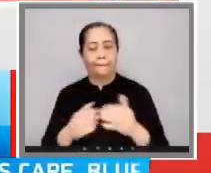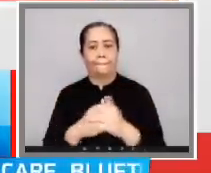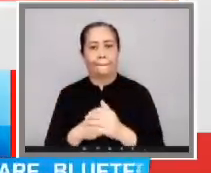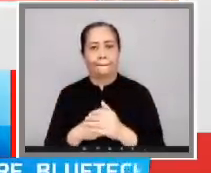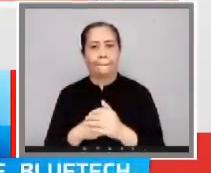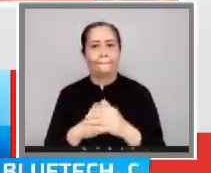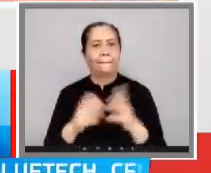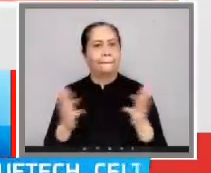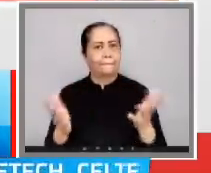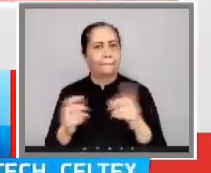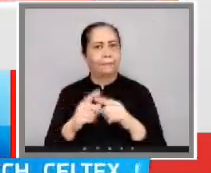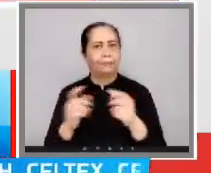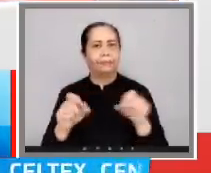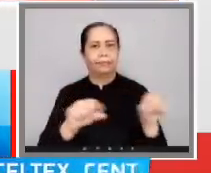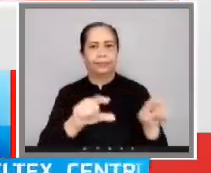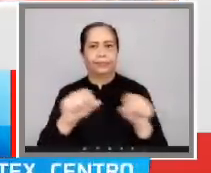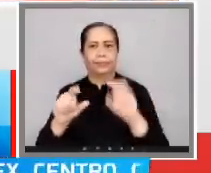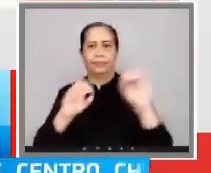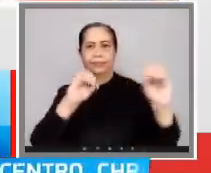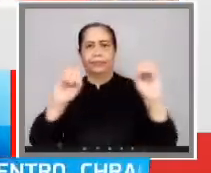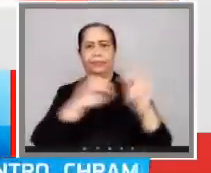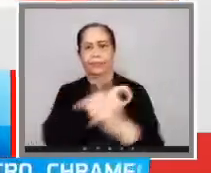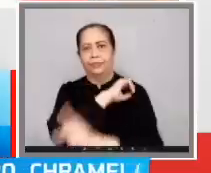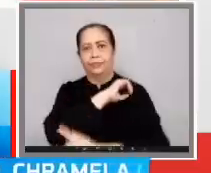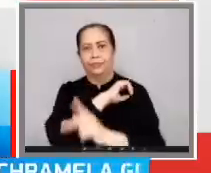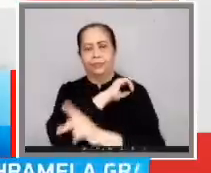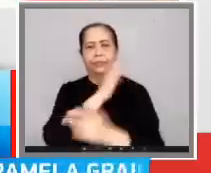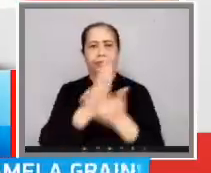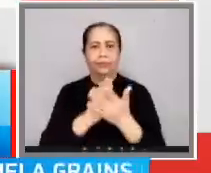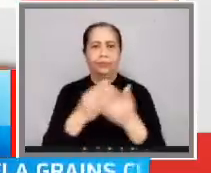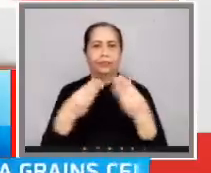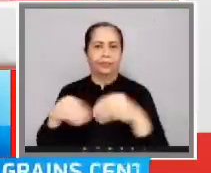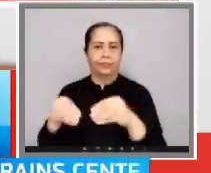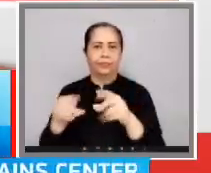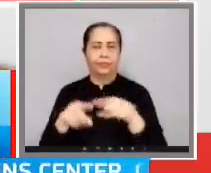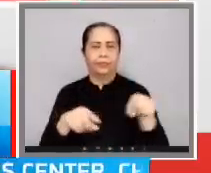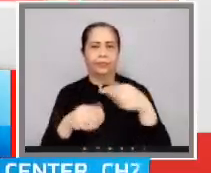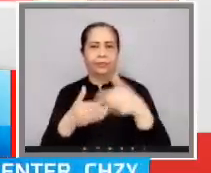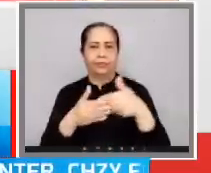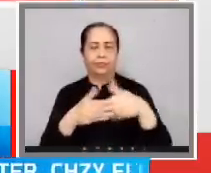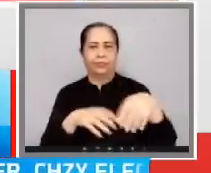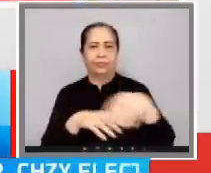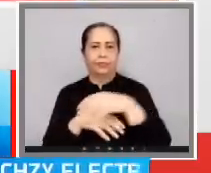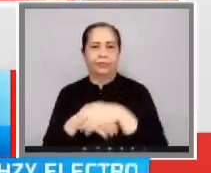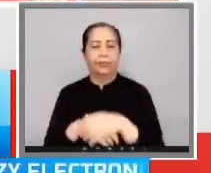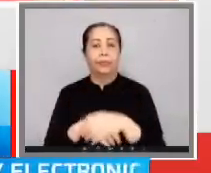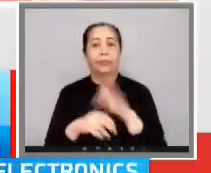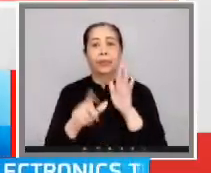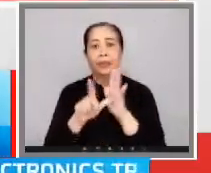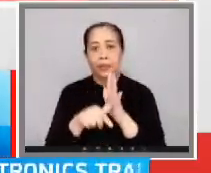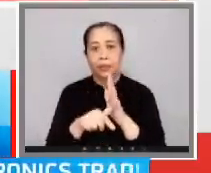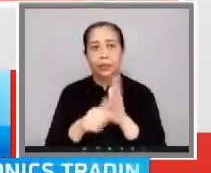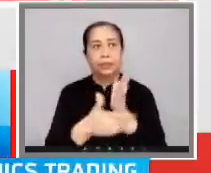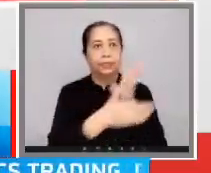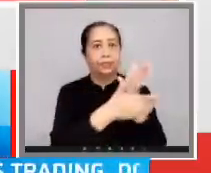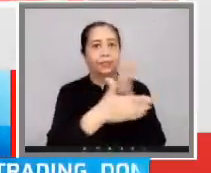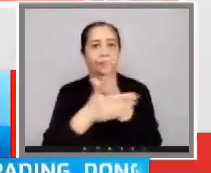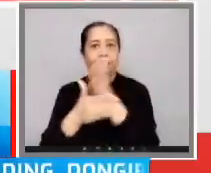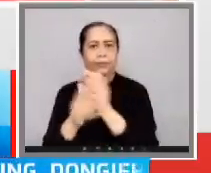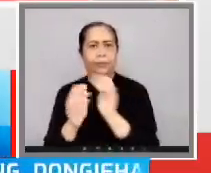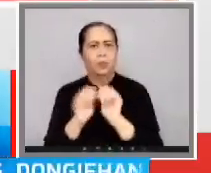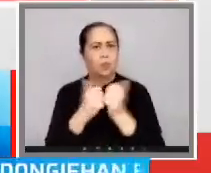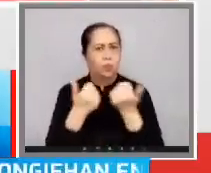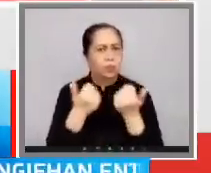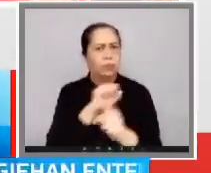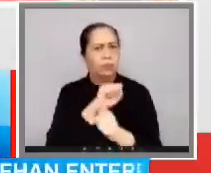ito yung mga ilalako nila sa kanilang mga probinsya. Ito ba naman ay ibibenta lamang sa mga palengke. So later on, Rati, mag-iikupin tayo at kumustahin naman natin